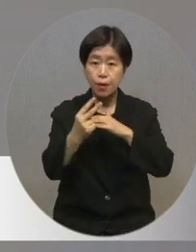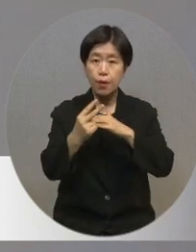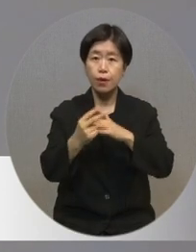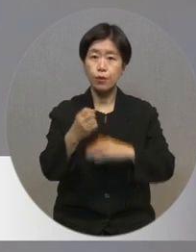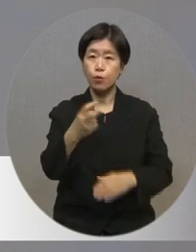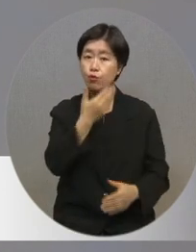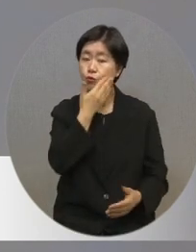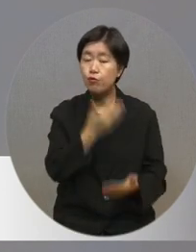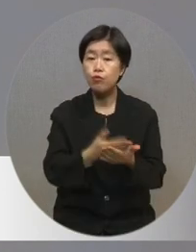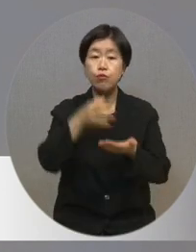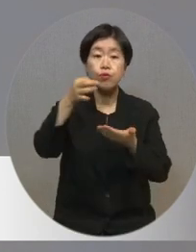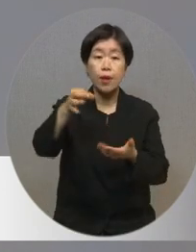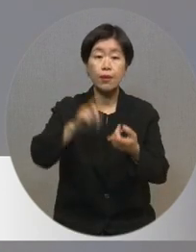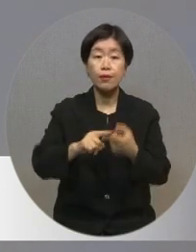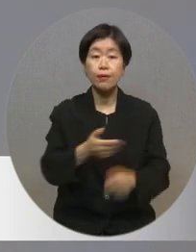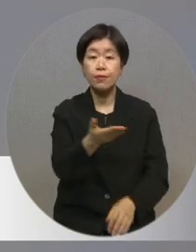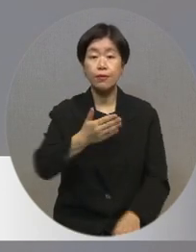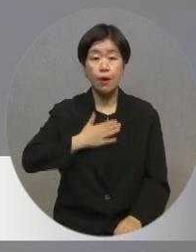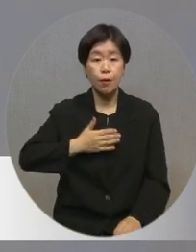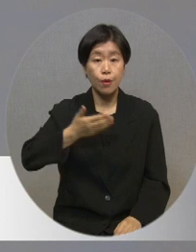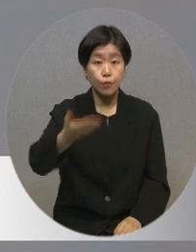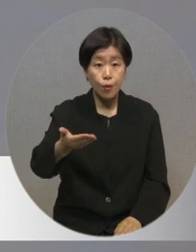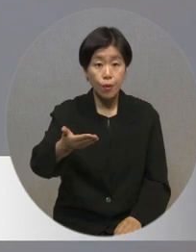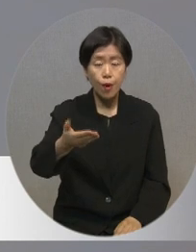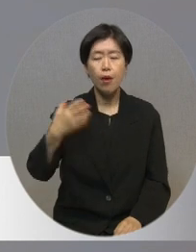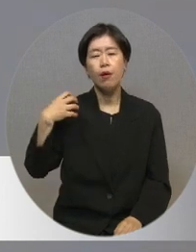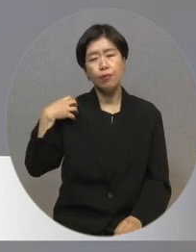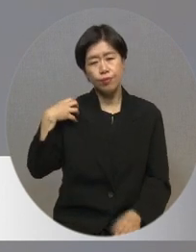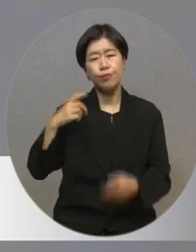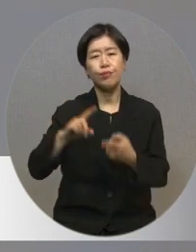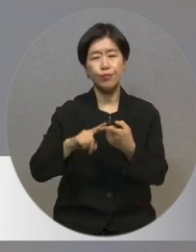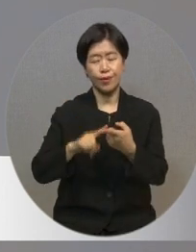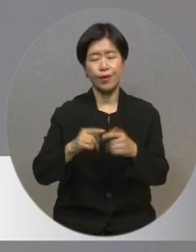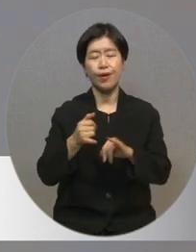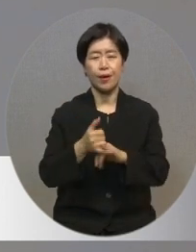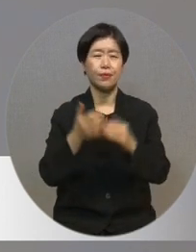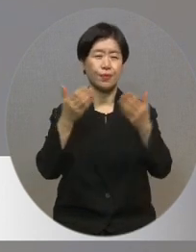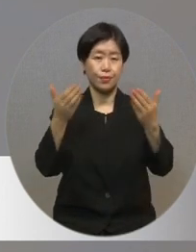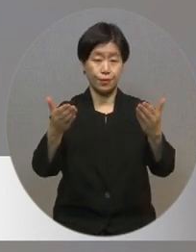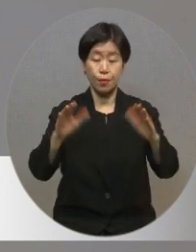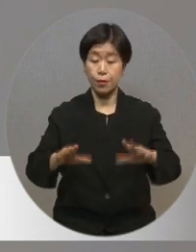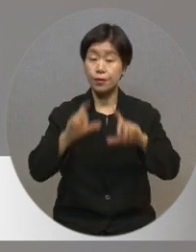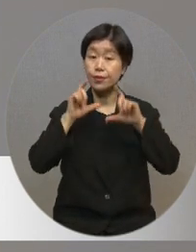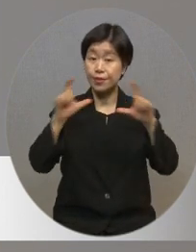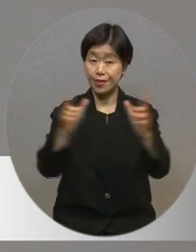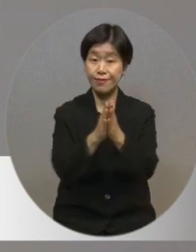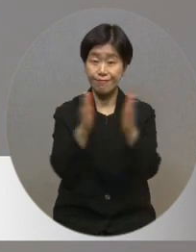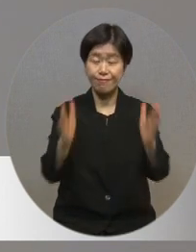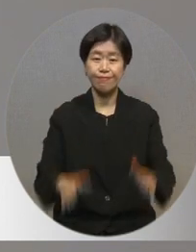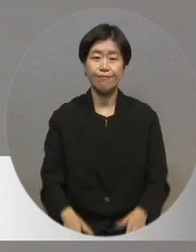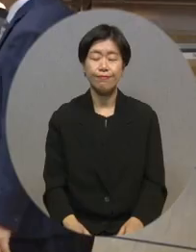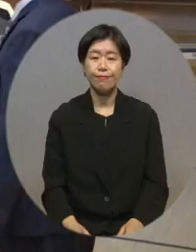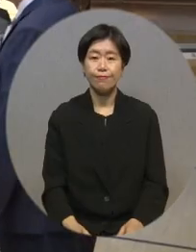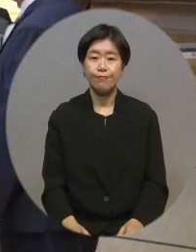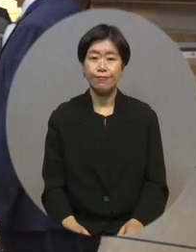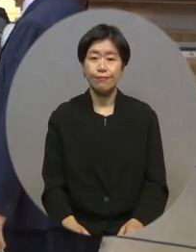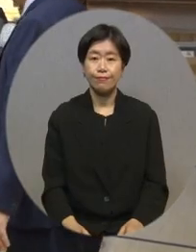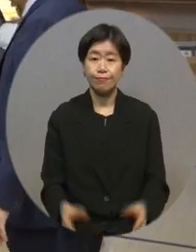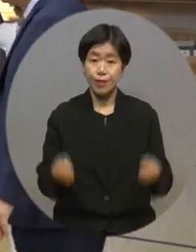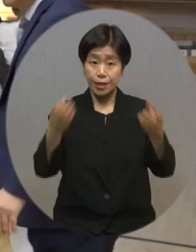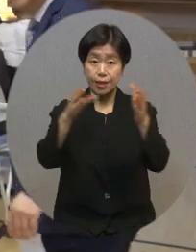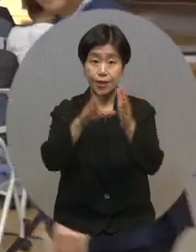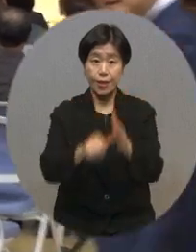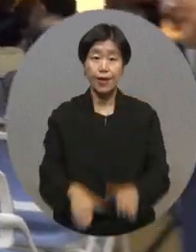알리고 그에 맞게 역할하겠다라는 부분에서 이 자리에서 선포식을 시작하도록 하겠습니다.